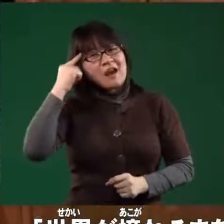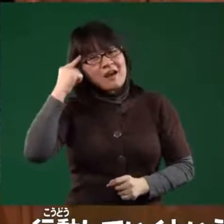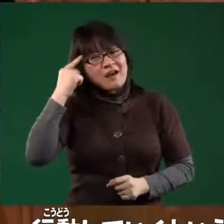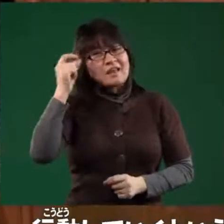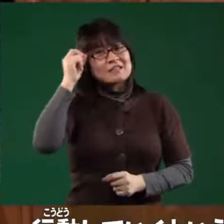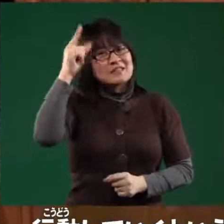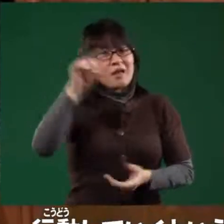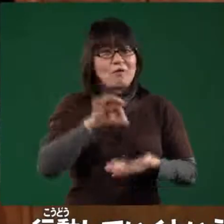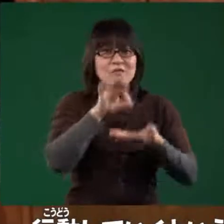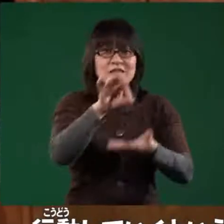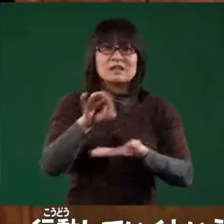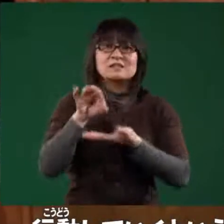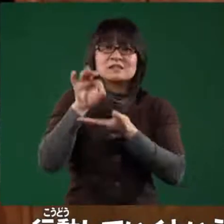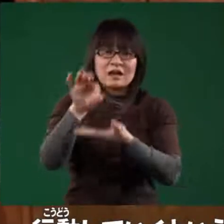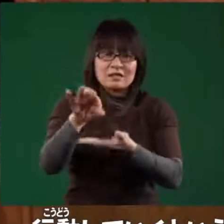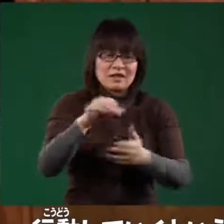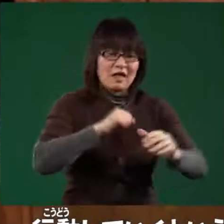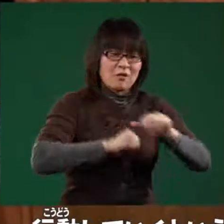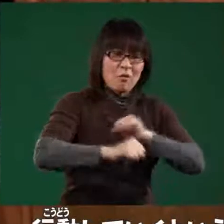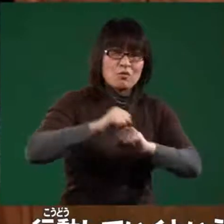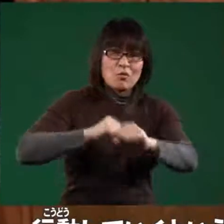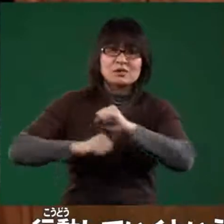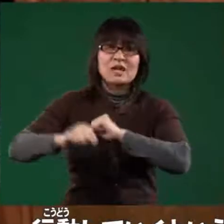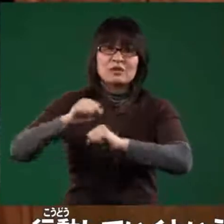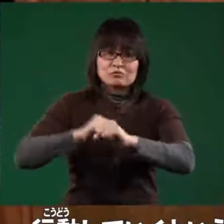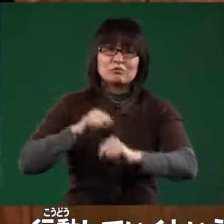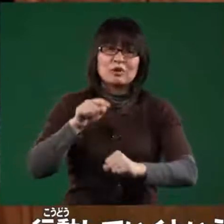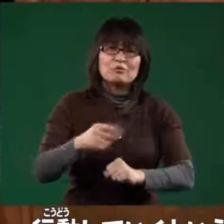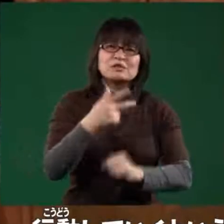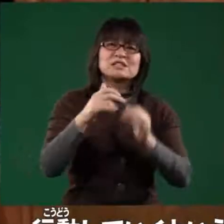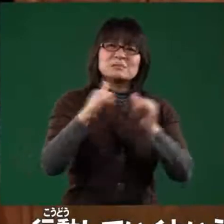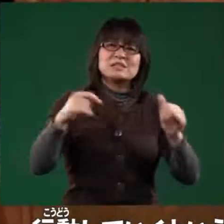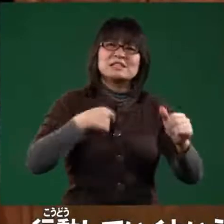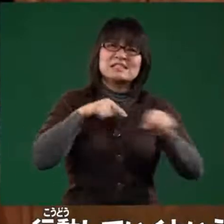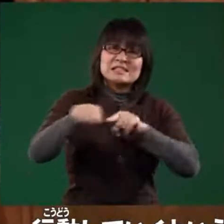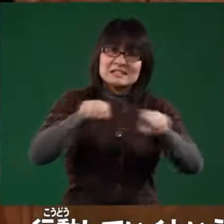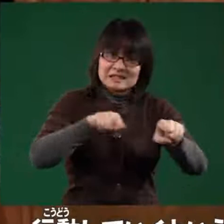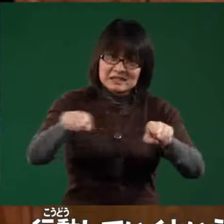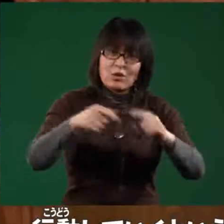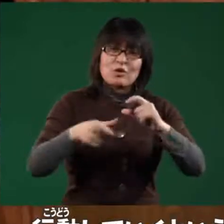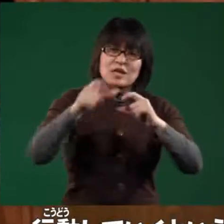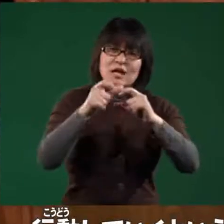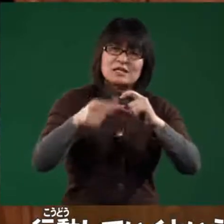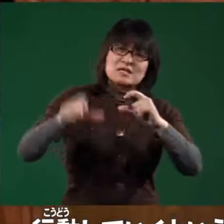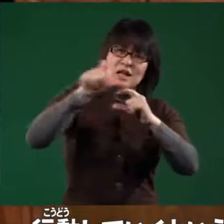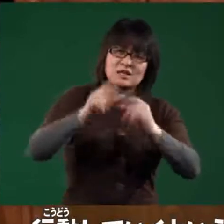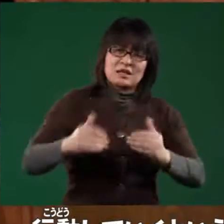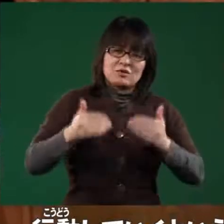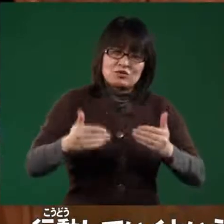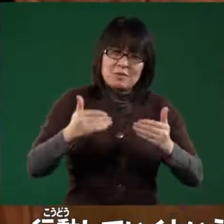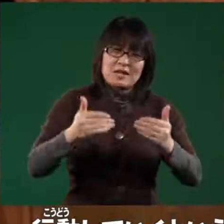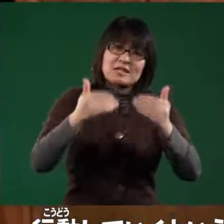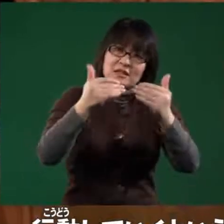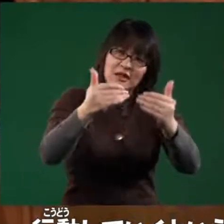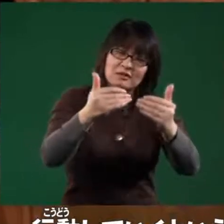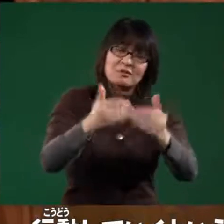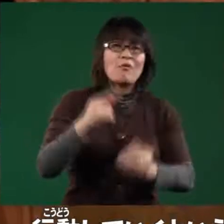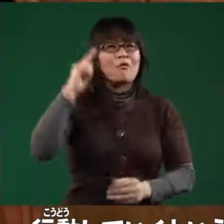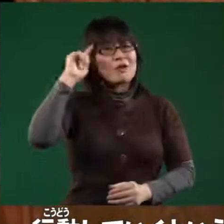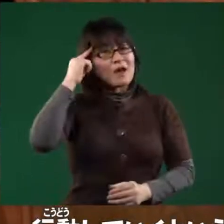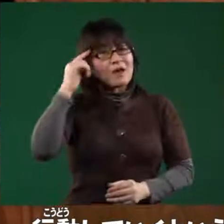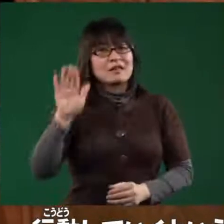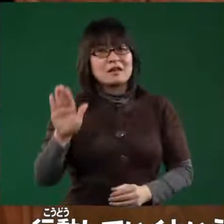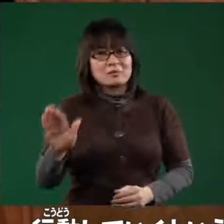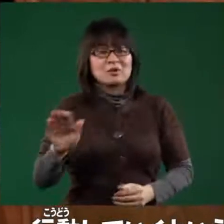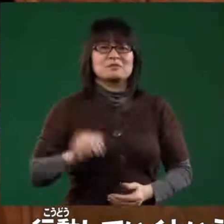出し合い、行動していくという市民自治をさらにさらに進めてまいりたい、そんなふうに考えているところであります